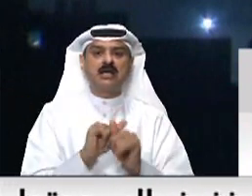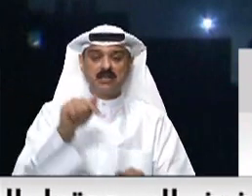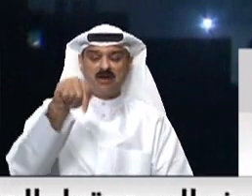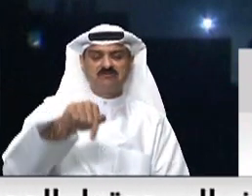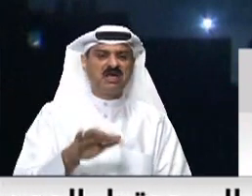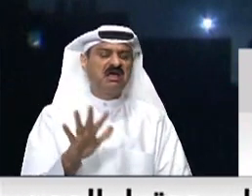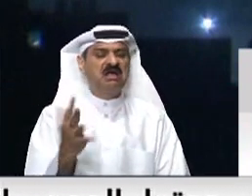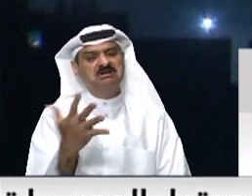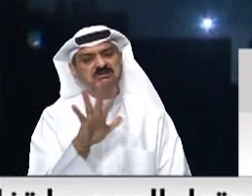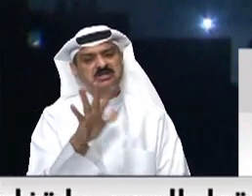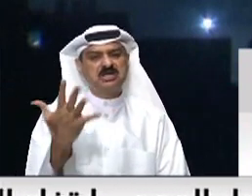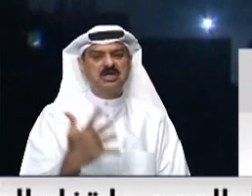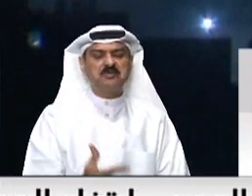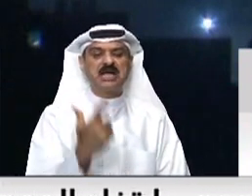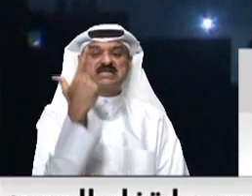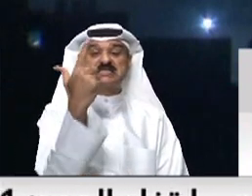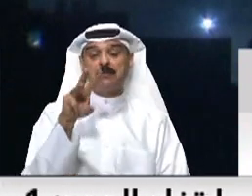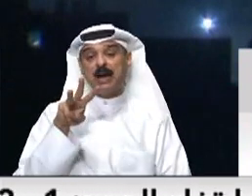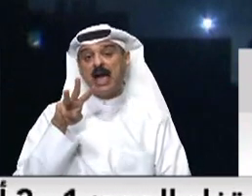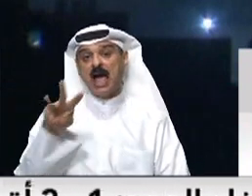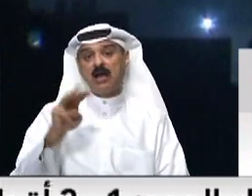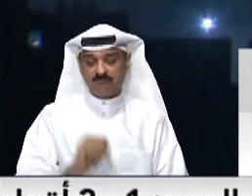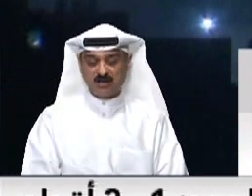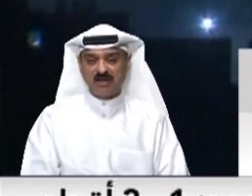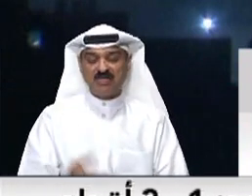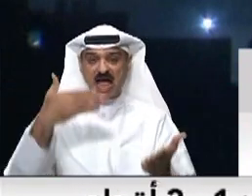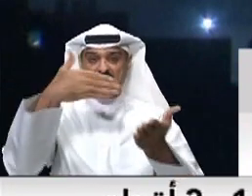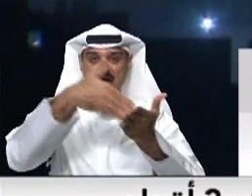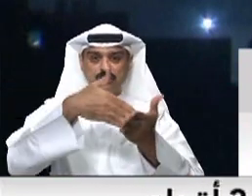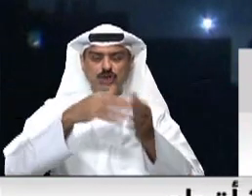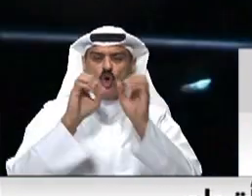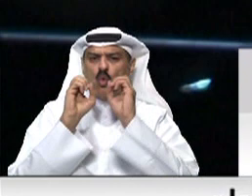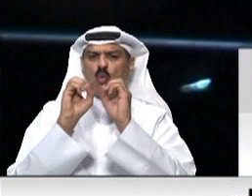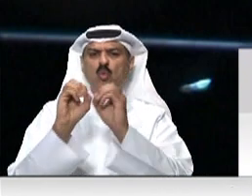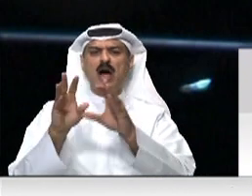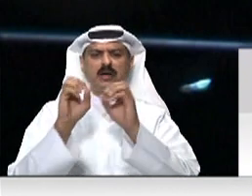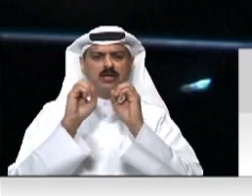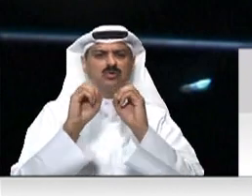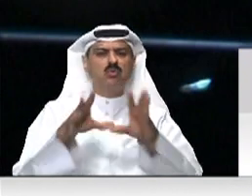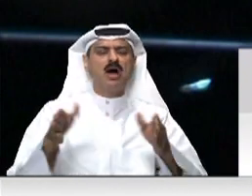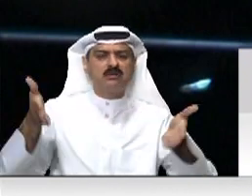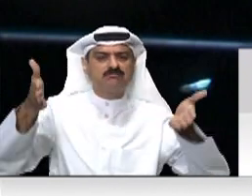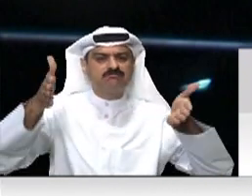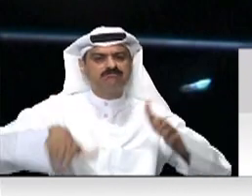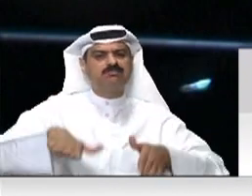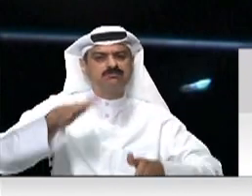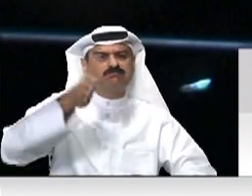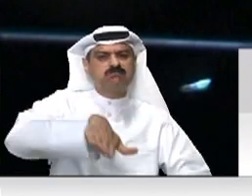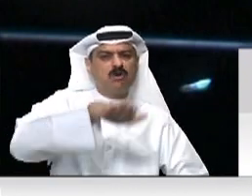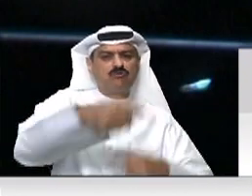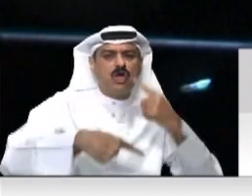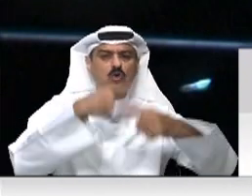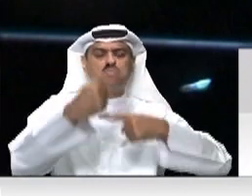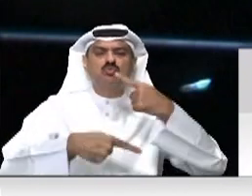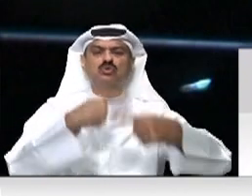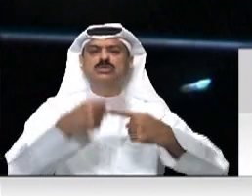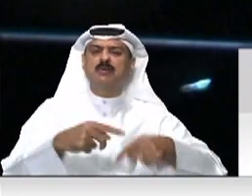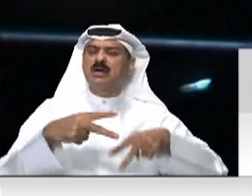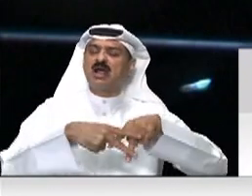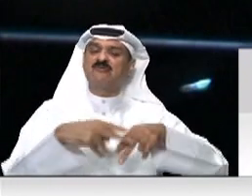التقديرية. بعيد آخر إعلام من وزارة الصحة، هناك عشرات الشهداء ارتقوا في ظل استمرار الضربات